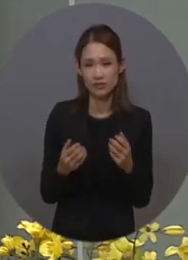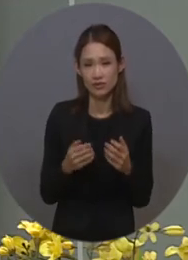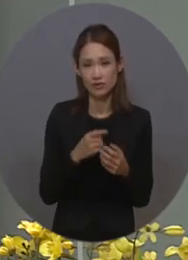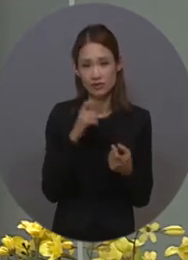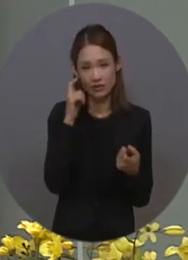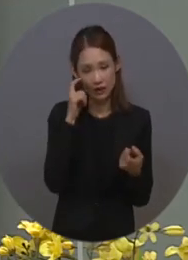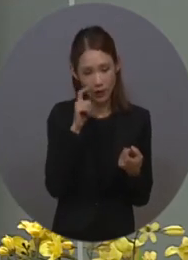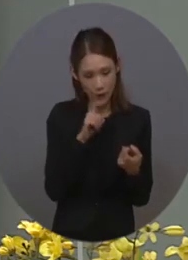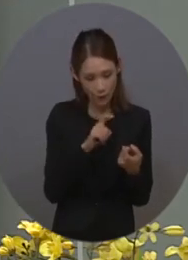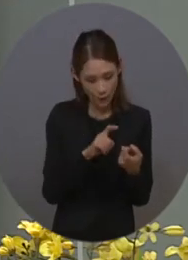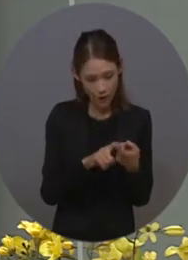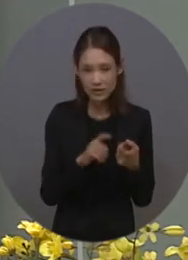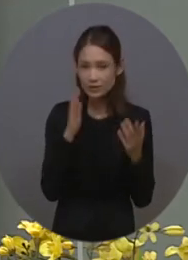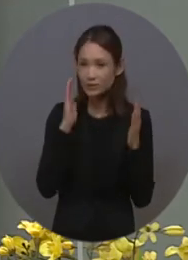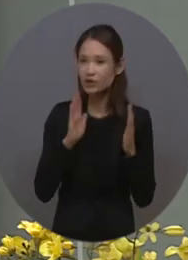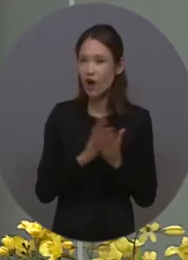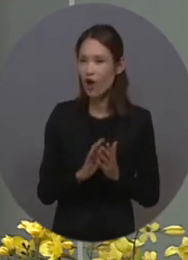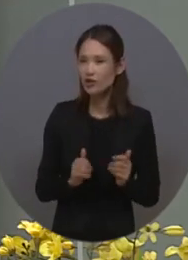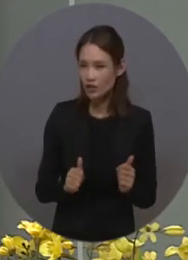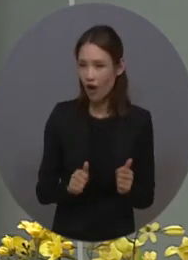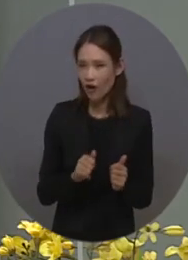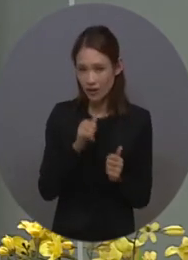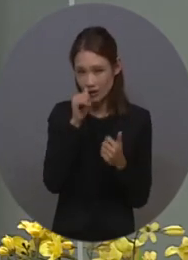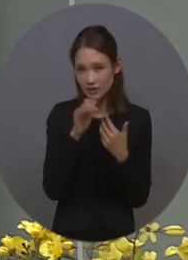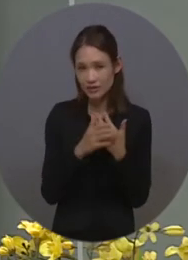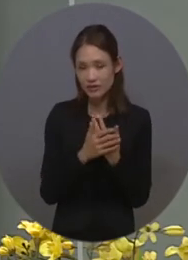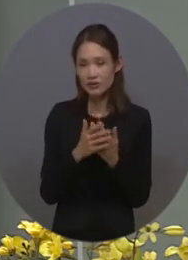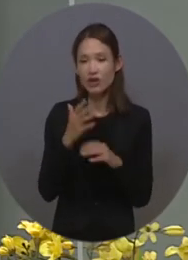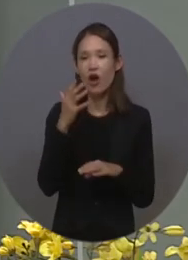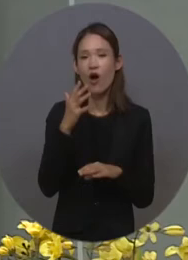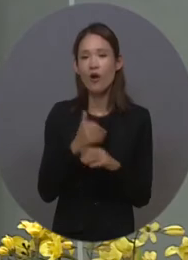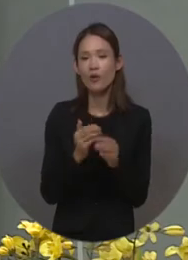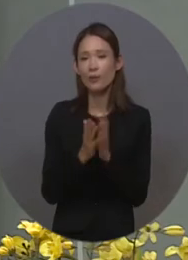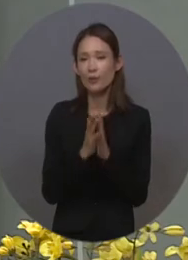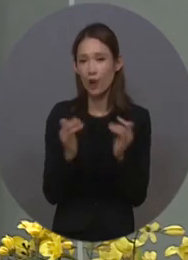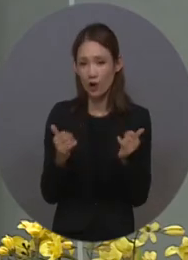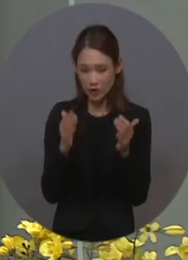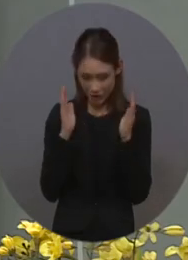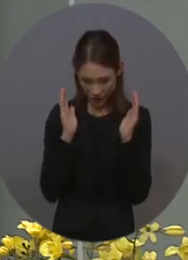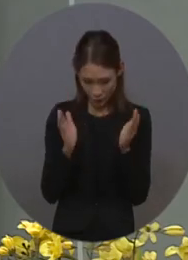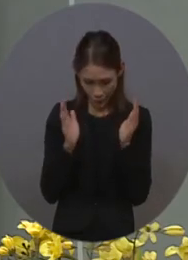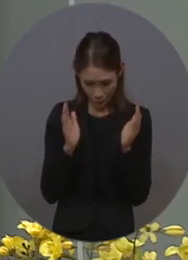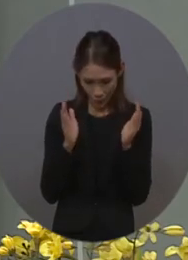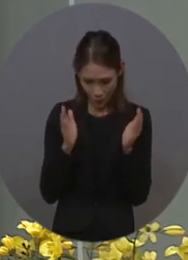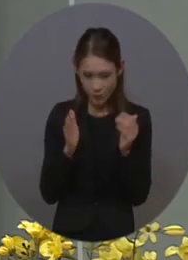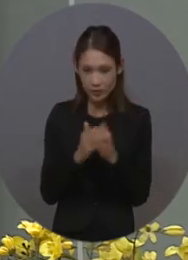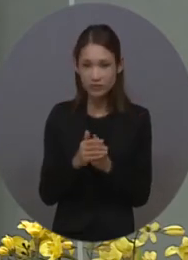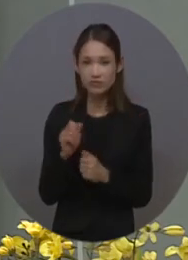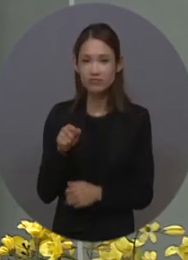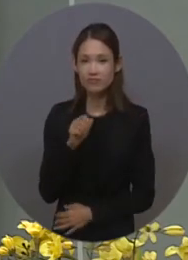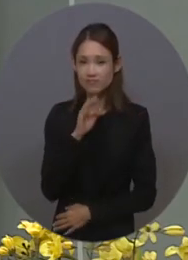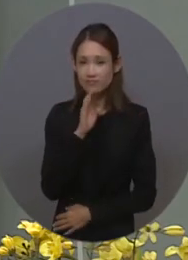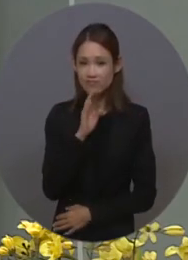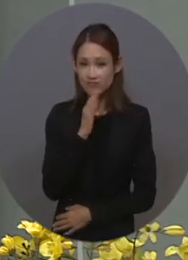그러니까 관심이 있고 열정이 있으면 네. 결국 본인이 공부하게 되는 거 네.